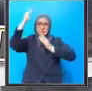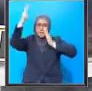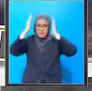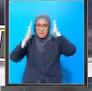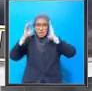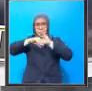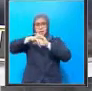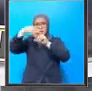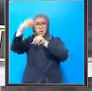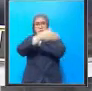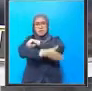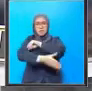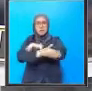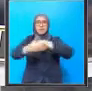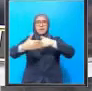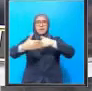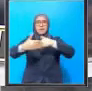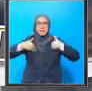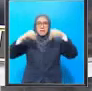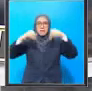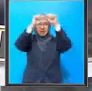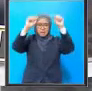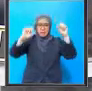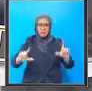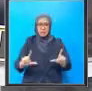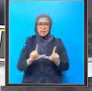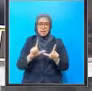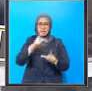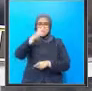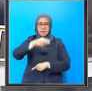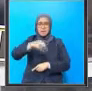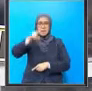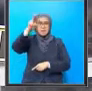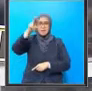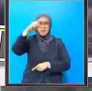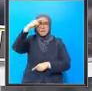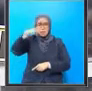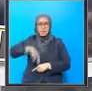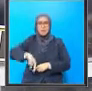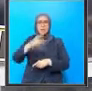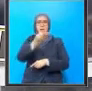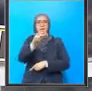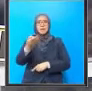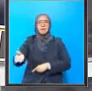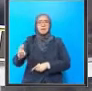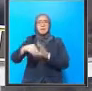ada sijil halal bagi produk mereka setakat ini.